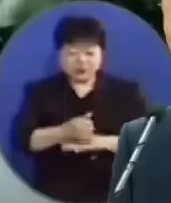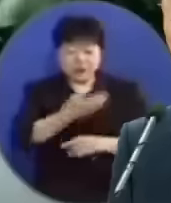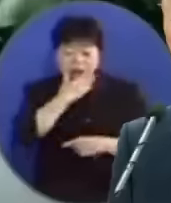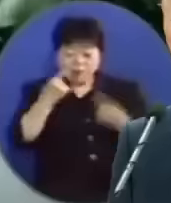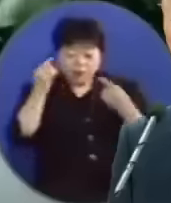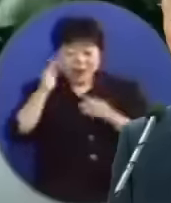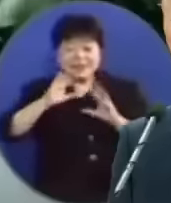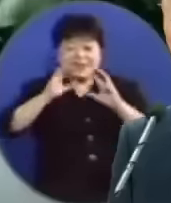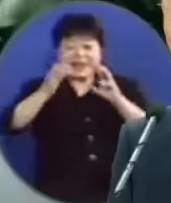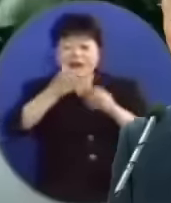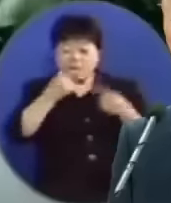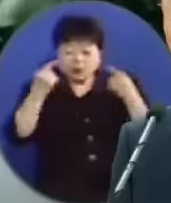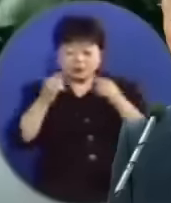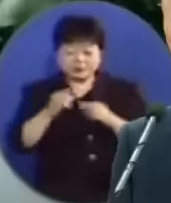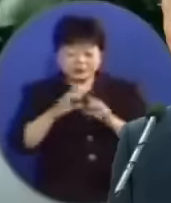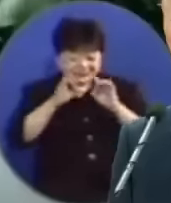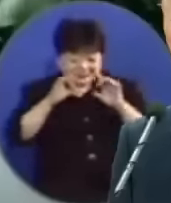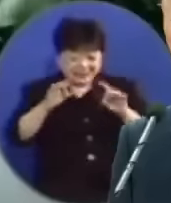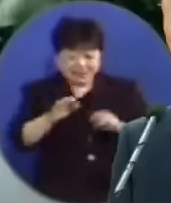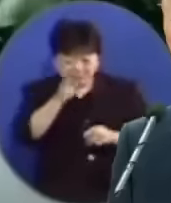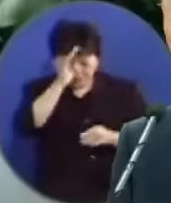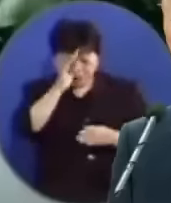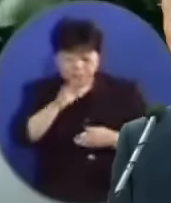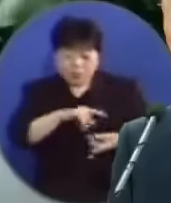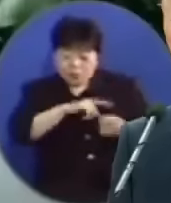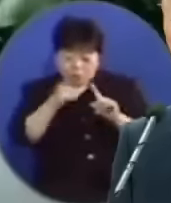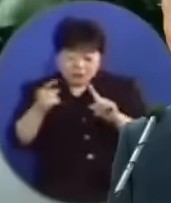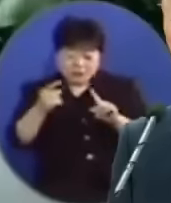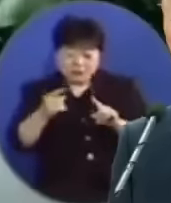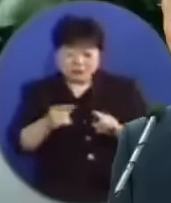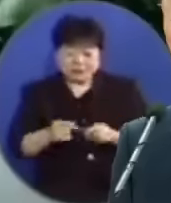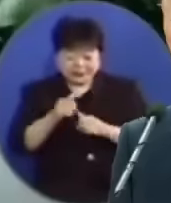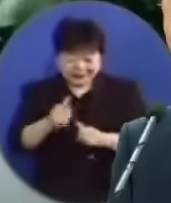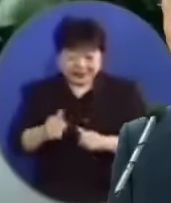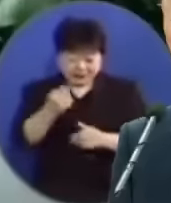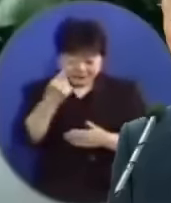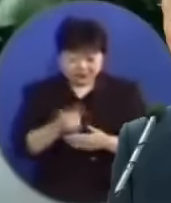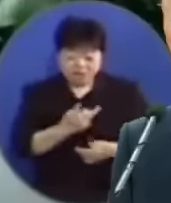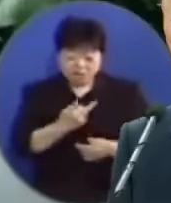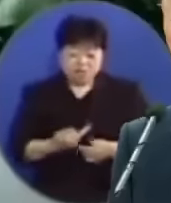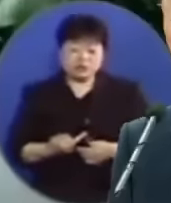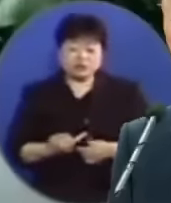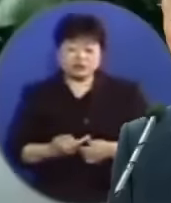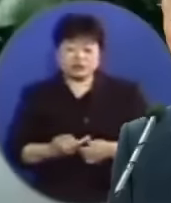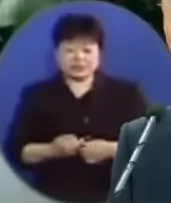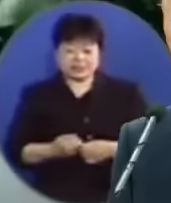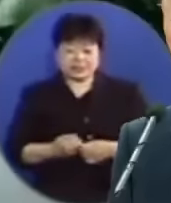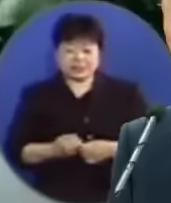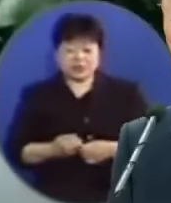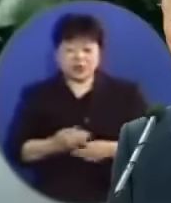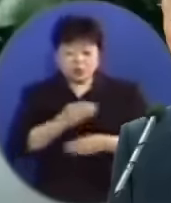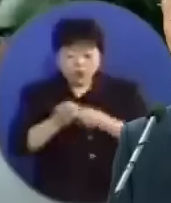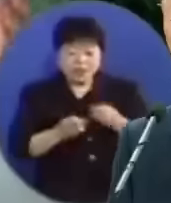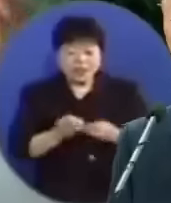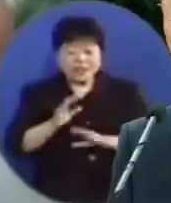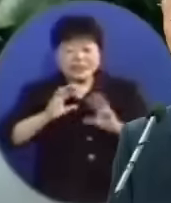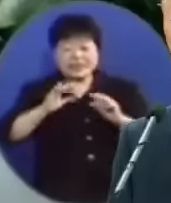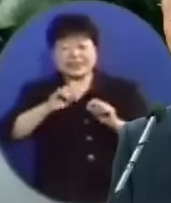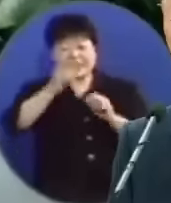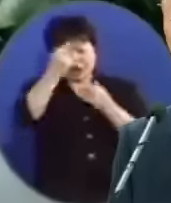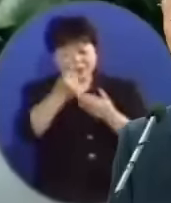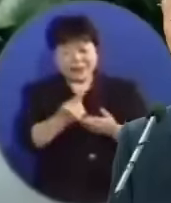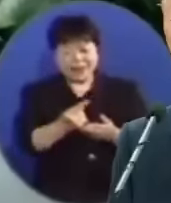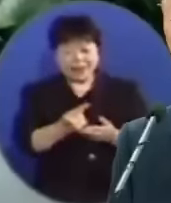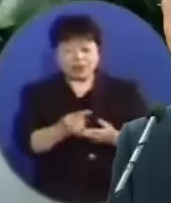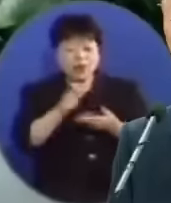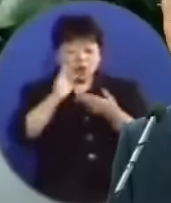천국 복음을 증거할 때 병 고침이 안 따르는 천국 복음은 없습니다. 열두 제자에게도 회개하라 천국이 가까웠다 하고는 곧장 병을 고치라